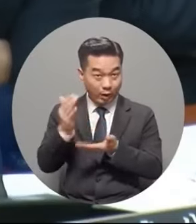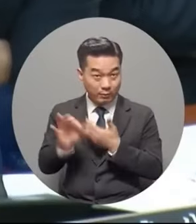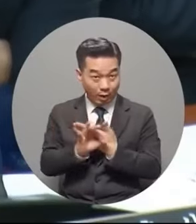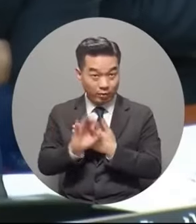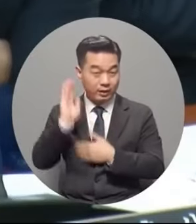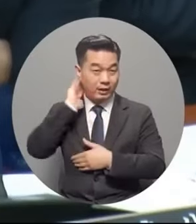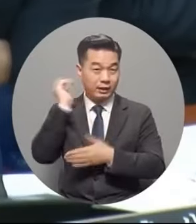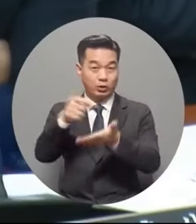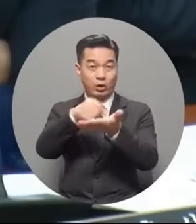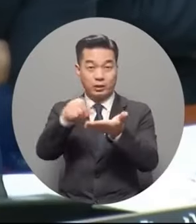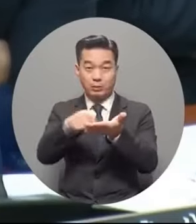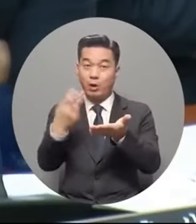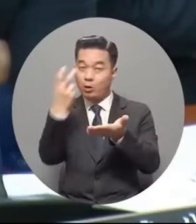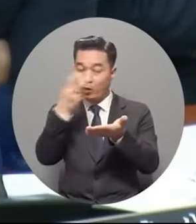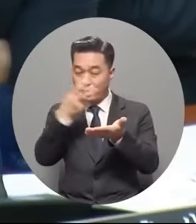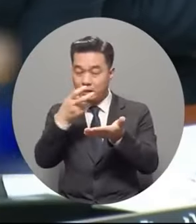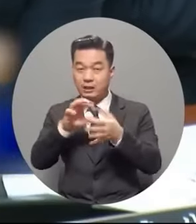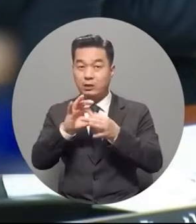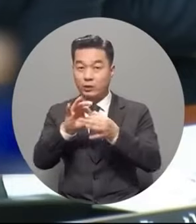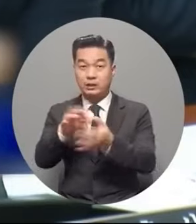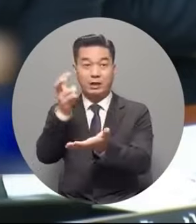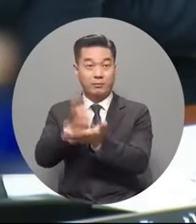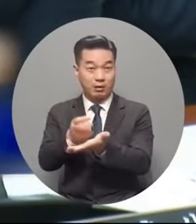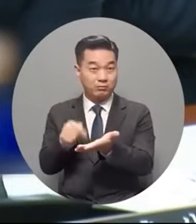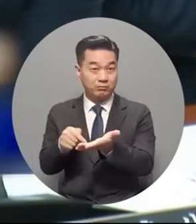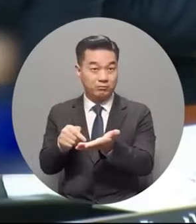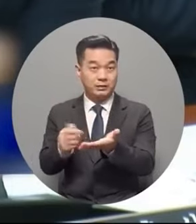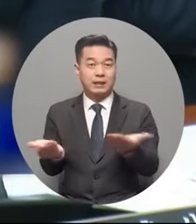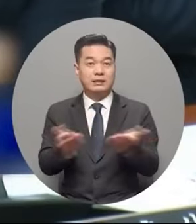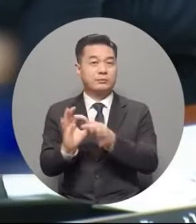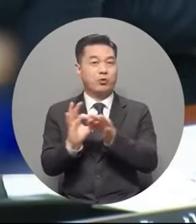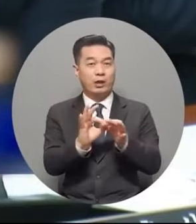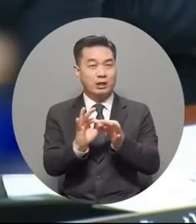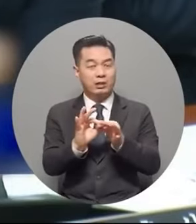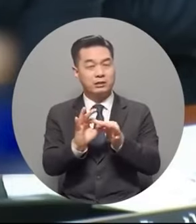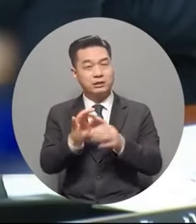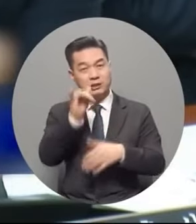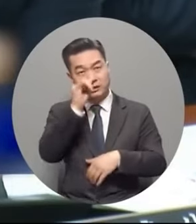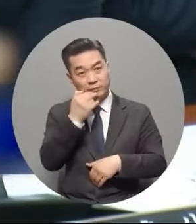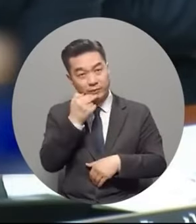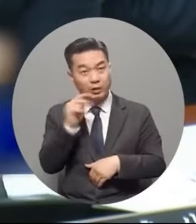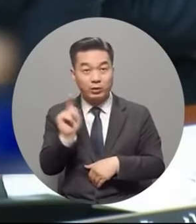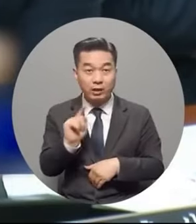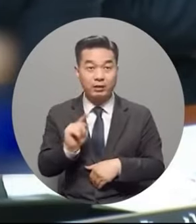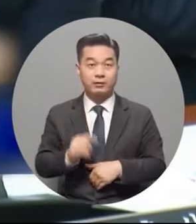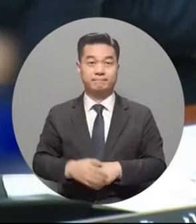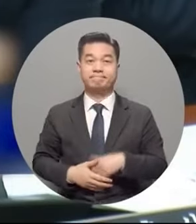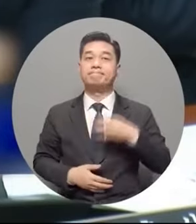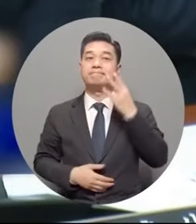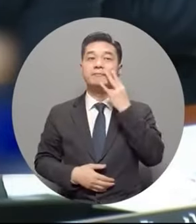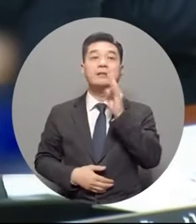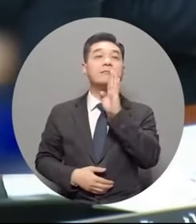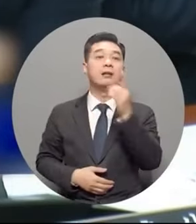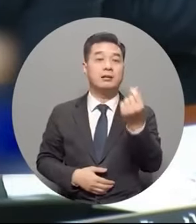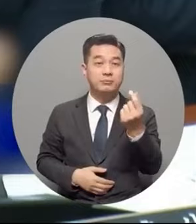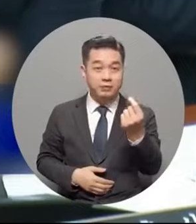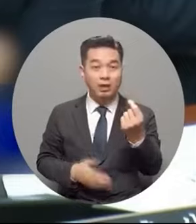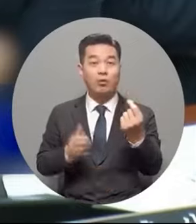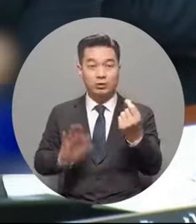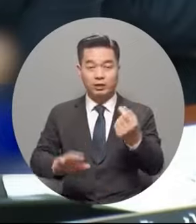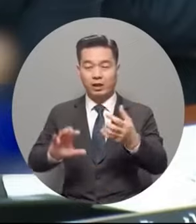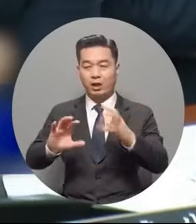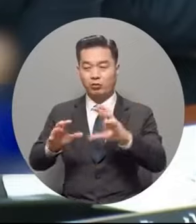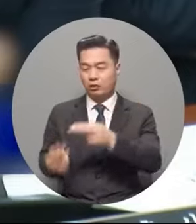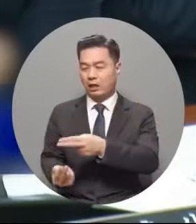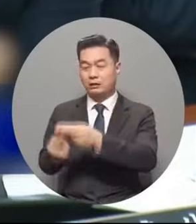기록물 관리에 관한 절차에 대해서 직무와 관련됐는지 여부도 중요한 것 아닙니까? 예, 맞습니다. 그런데 어쨌든 국고에